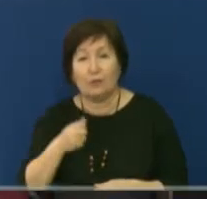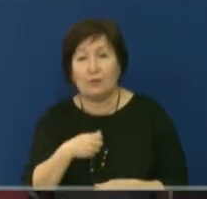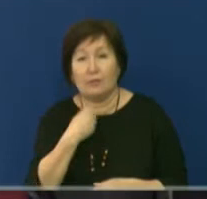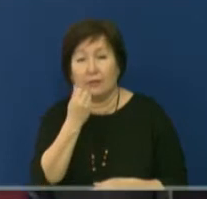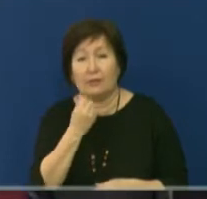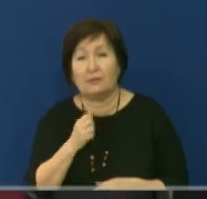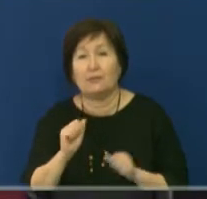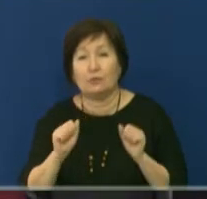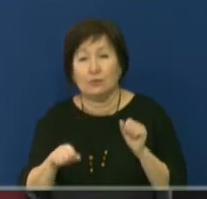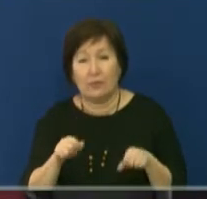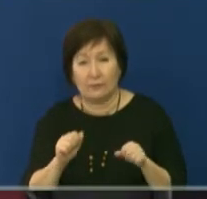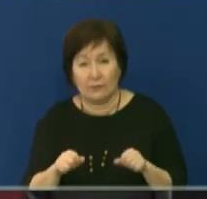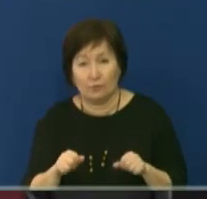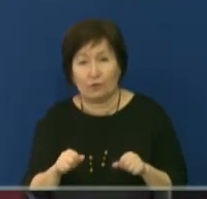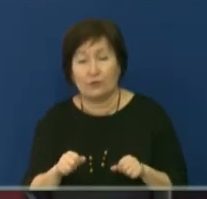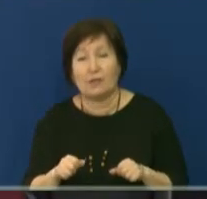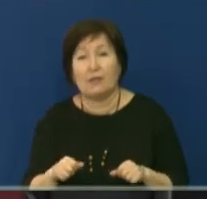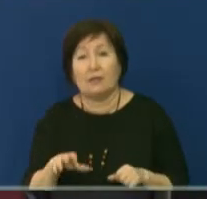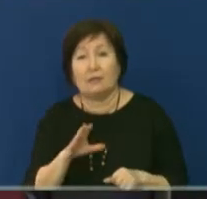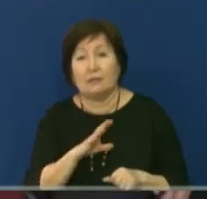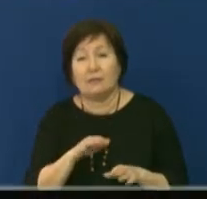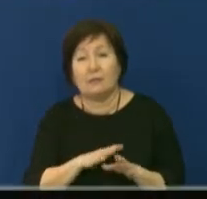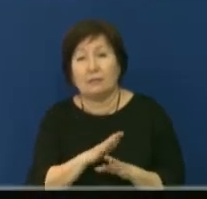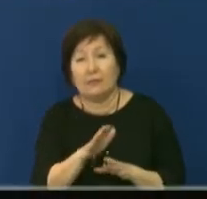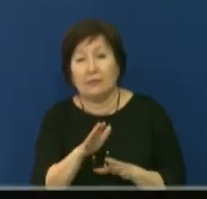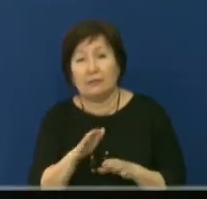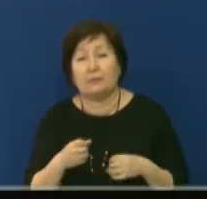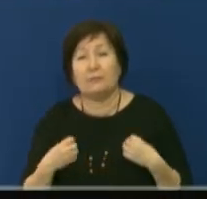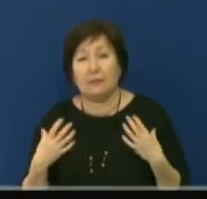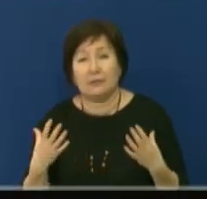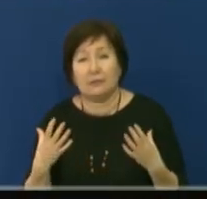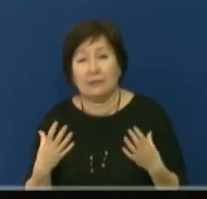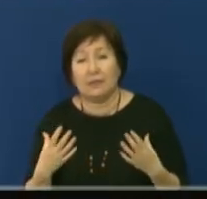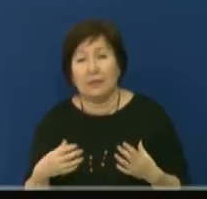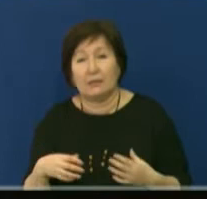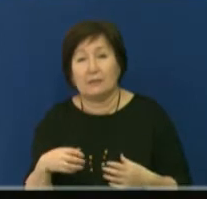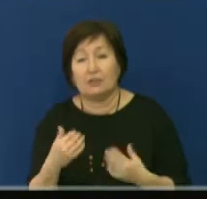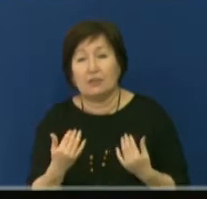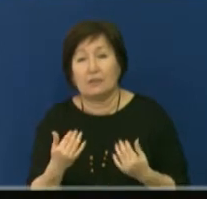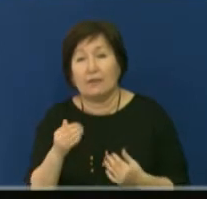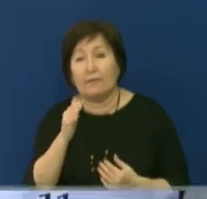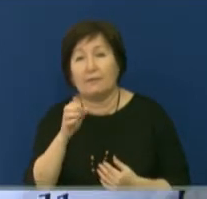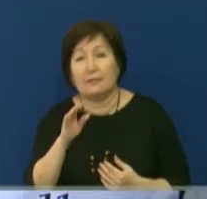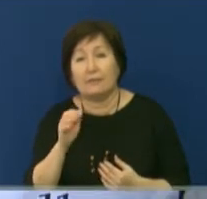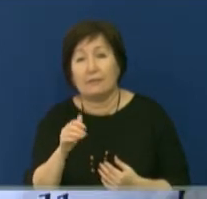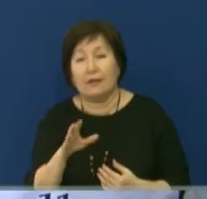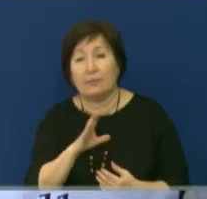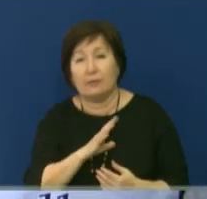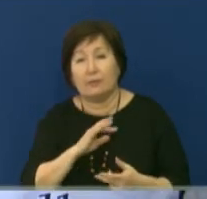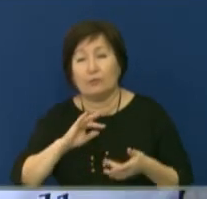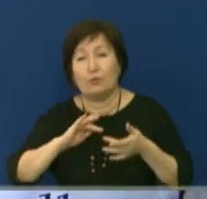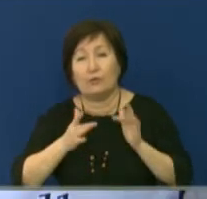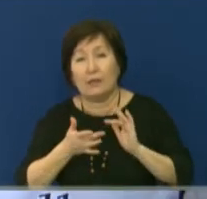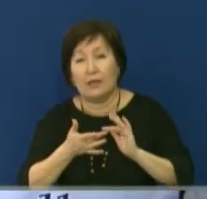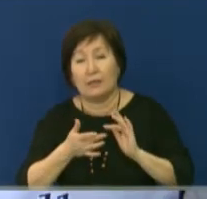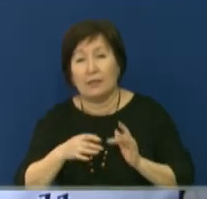праздники. Фестиваль такого масштаба в связи с эпидемиологической обстановкой вынужден проходить в онлайн-режиме. Еще одна особенность фестиваля